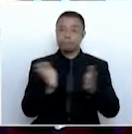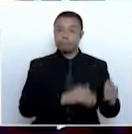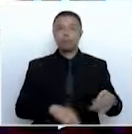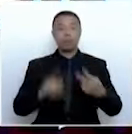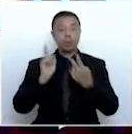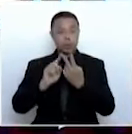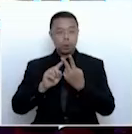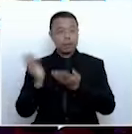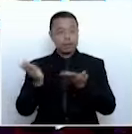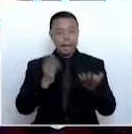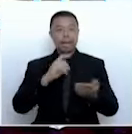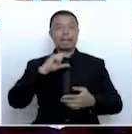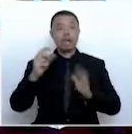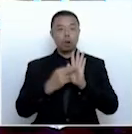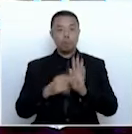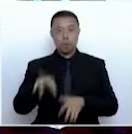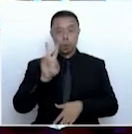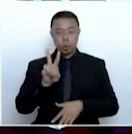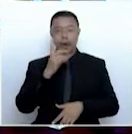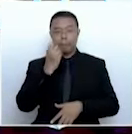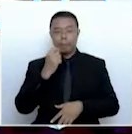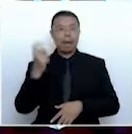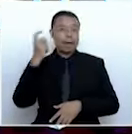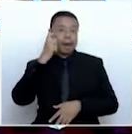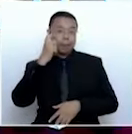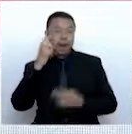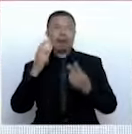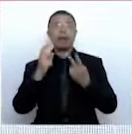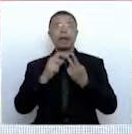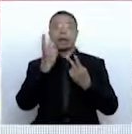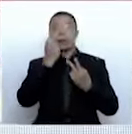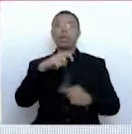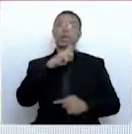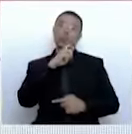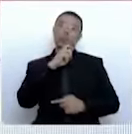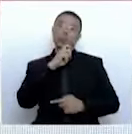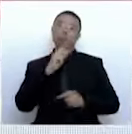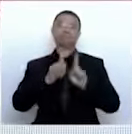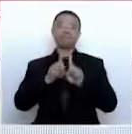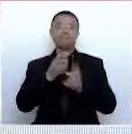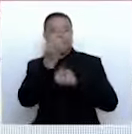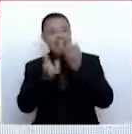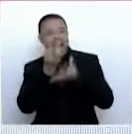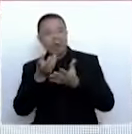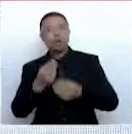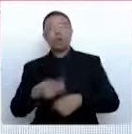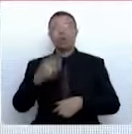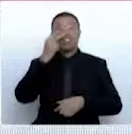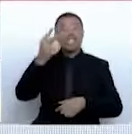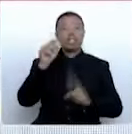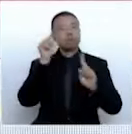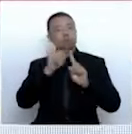kami persilahkan pasangan calon nomor urut 2, Bapak Dharma Pongrekun dan Bapak Kunwardana untuk menyampaikan visi, misi,